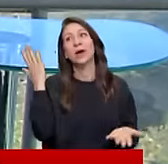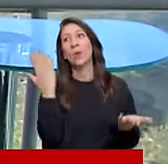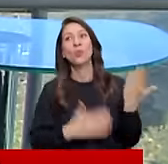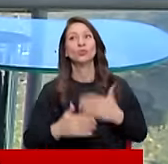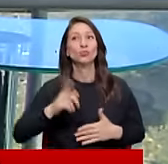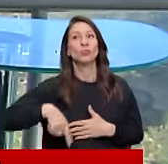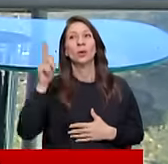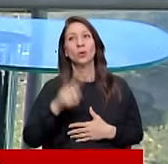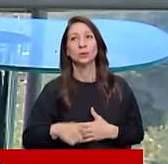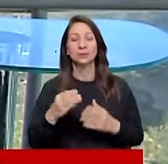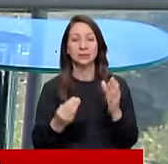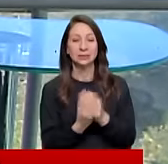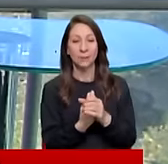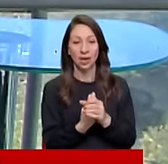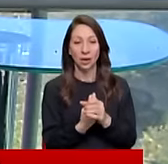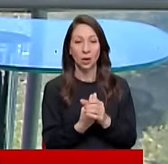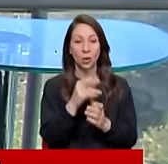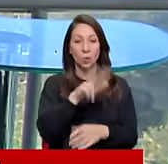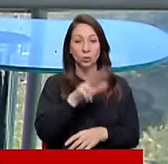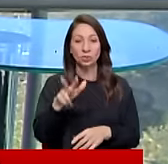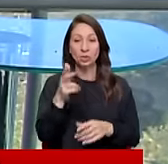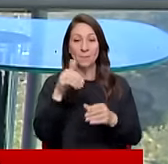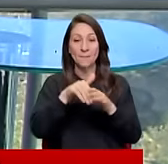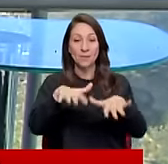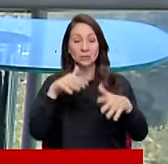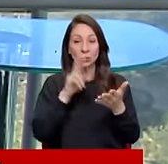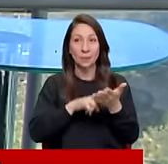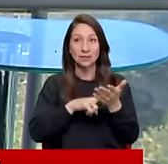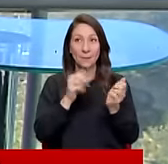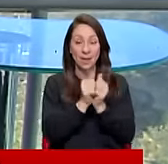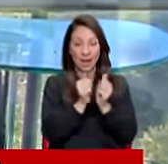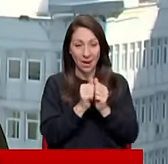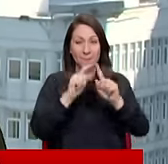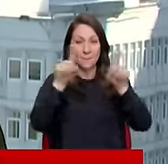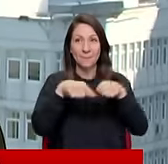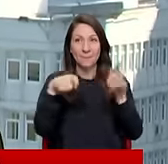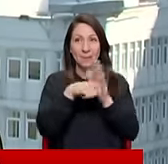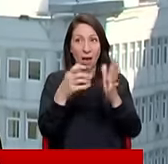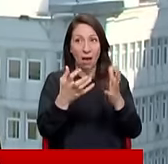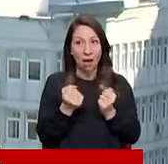gündü. Sabah 33 tane meclis üyemizle beraber mazbatamızı aldık.